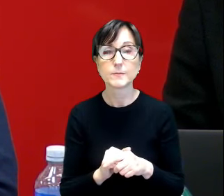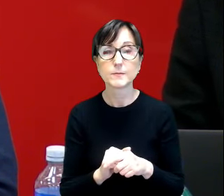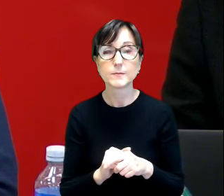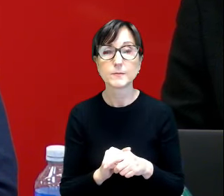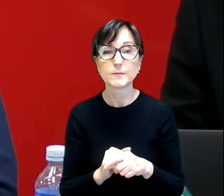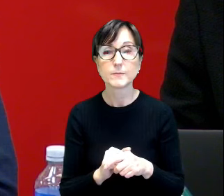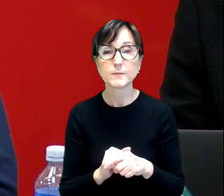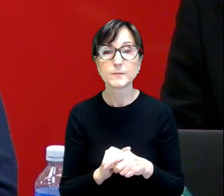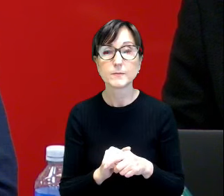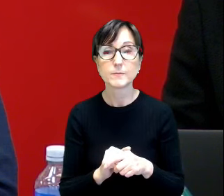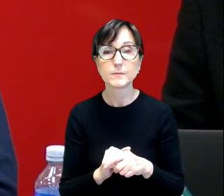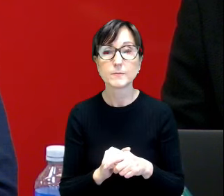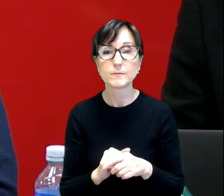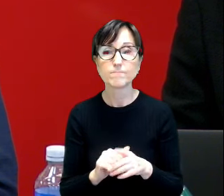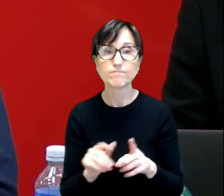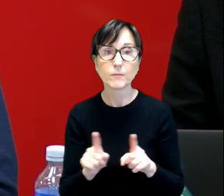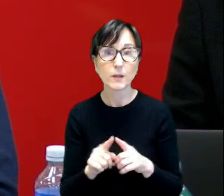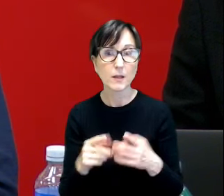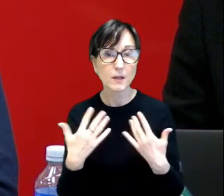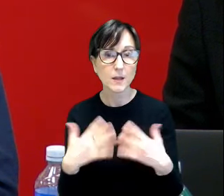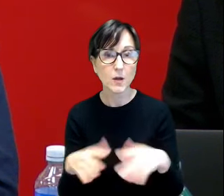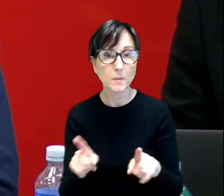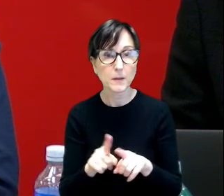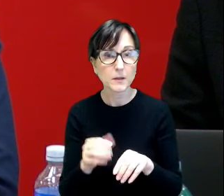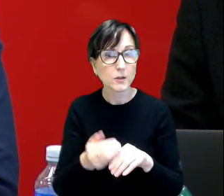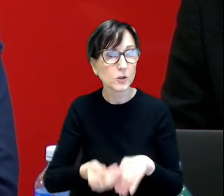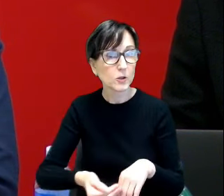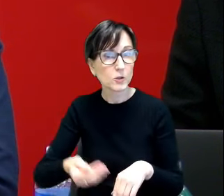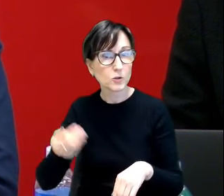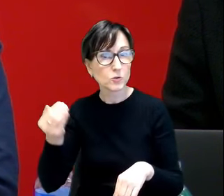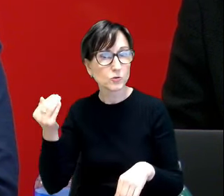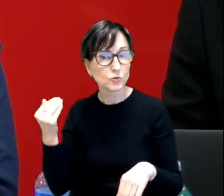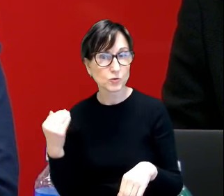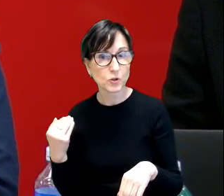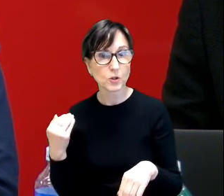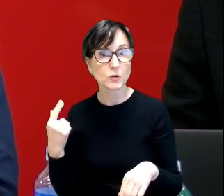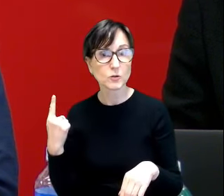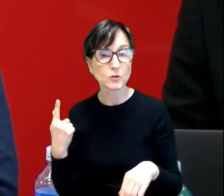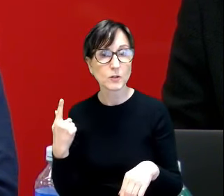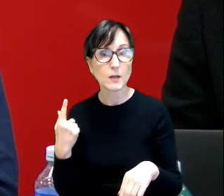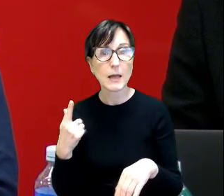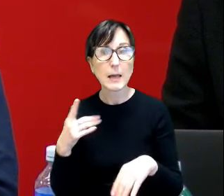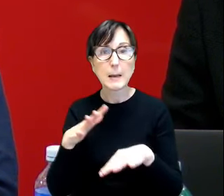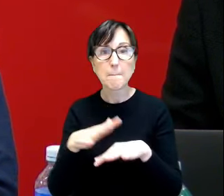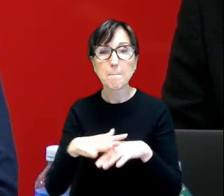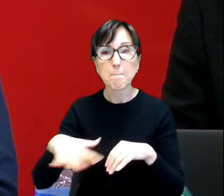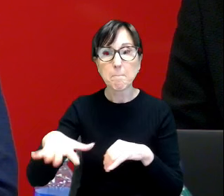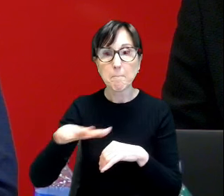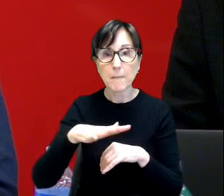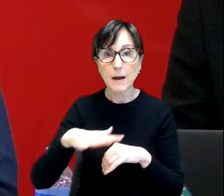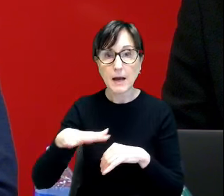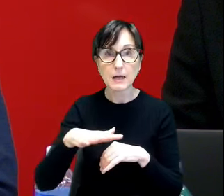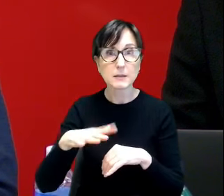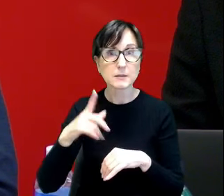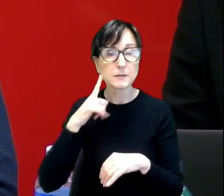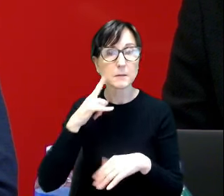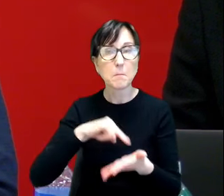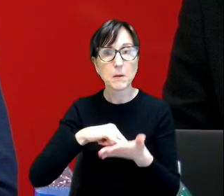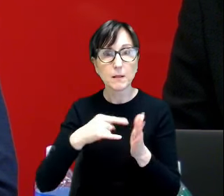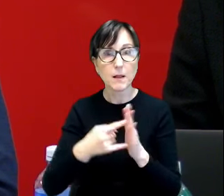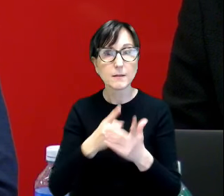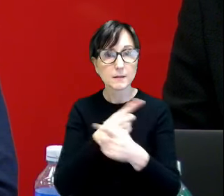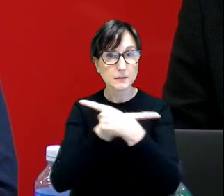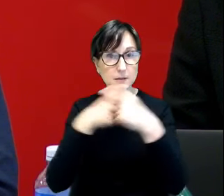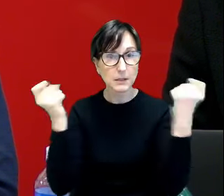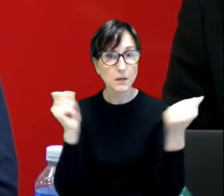toks išankstinis jau numatytas parėimas sporto bazių valdymo centrui skelbti konkursą ir